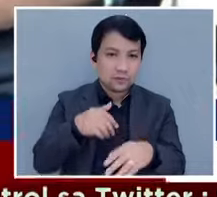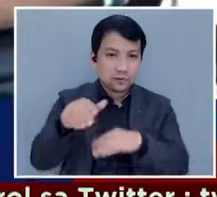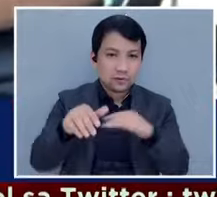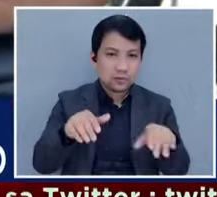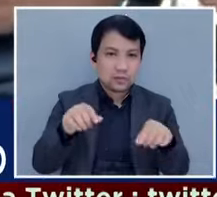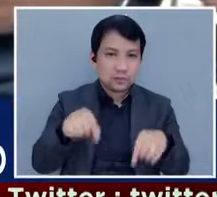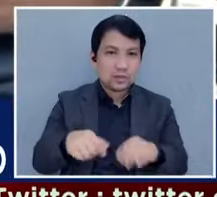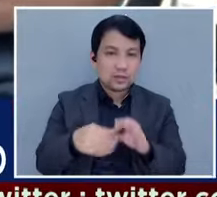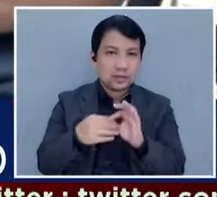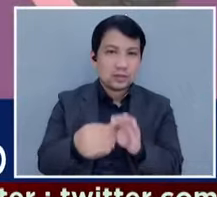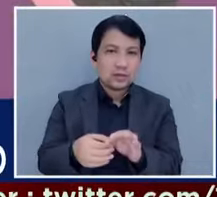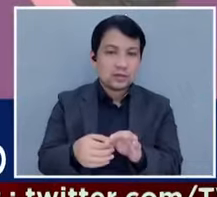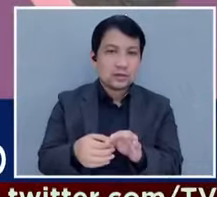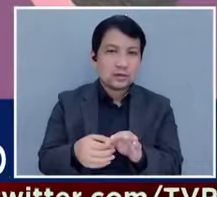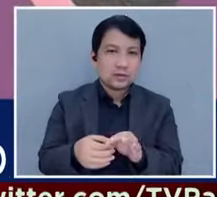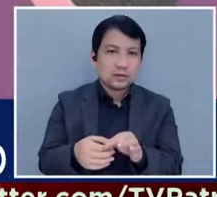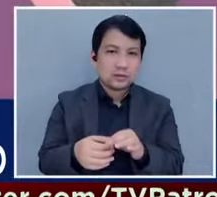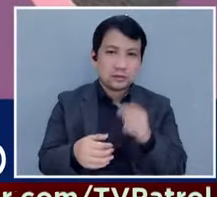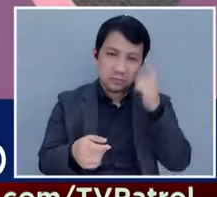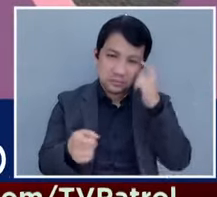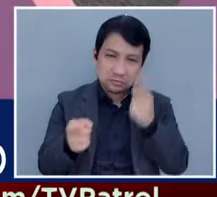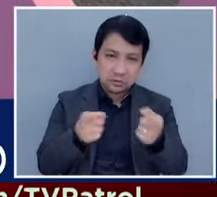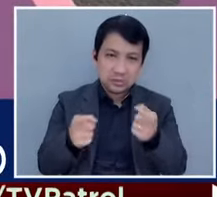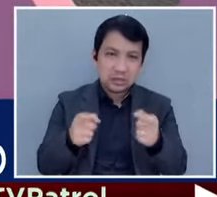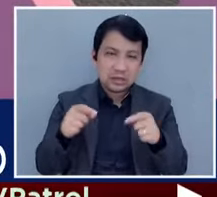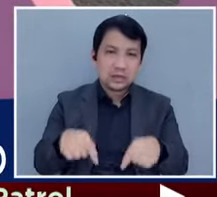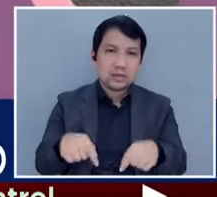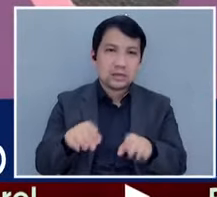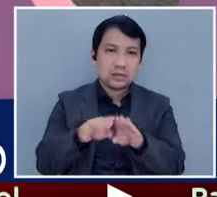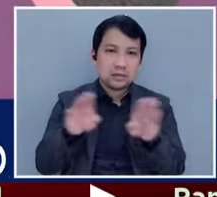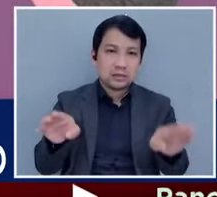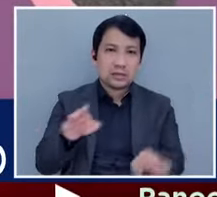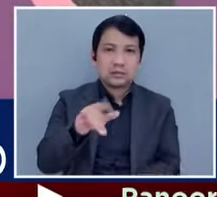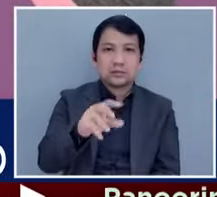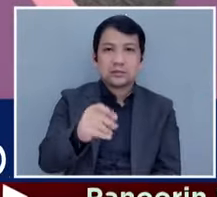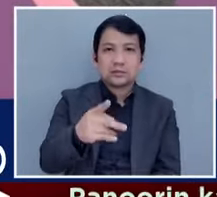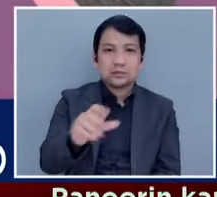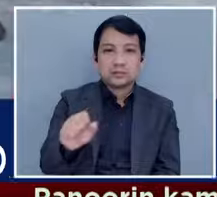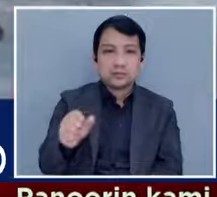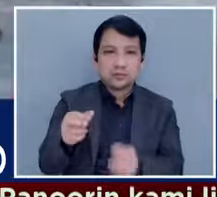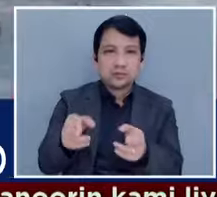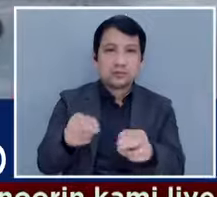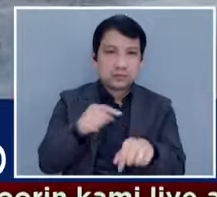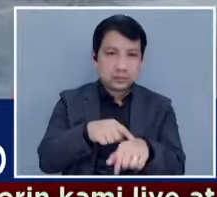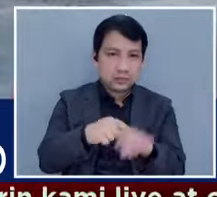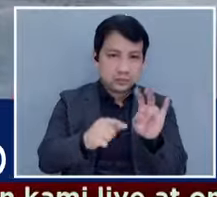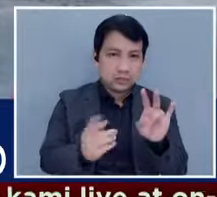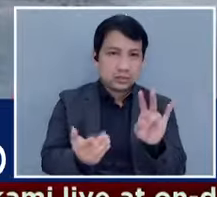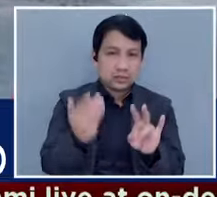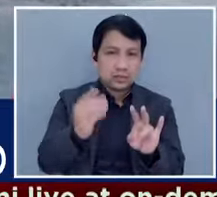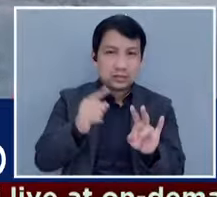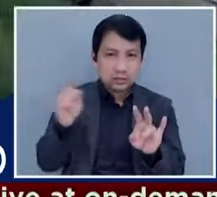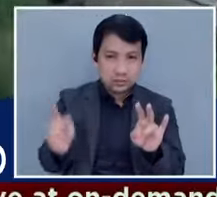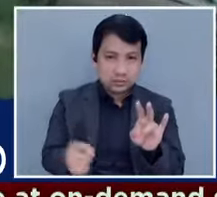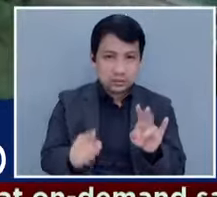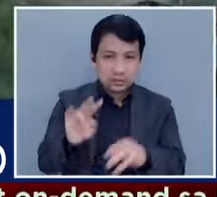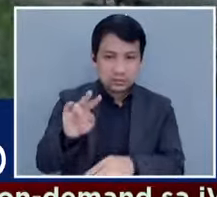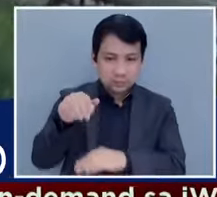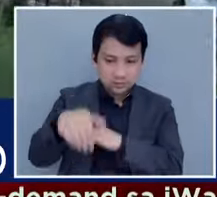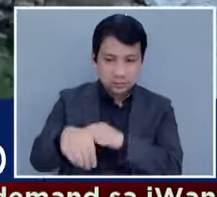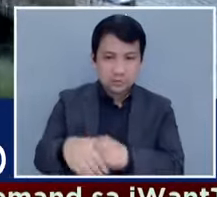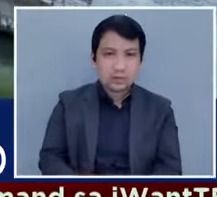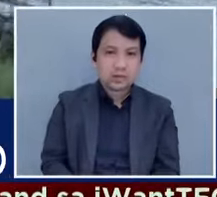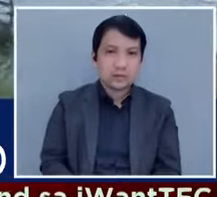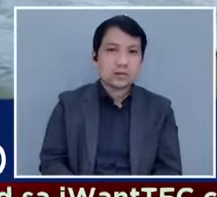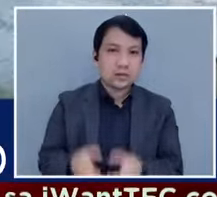may kontrolado po. Bukas ang Telasic River mula alas 7 ng umaga hanggang alas 7 ng gabi.